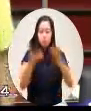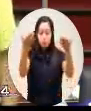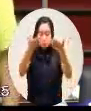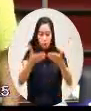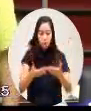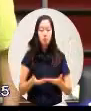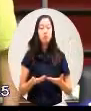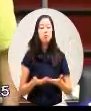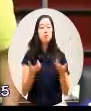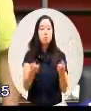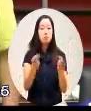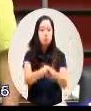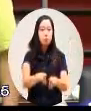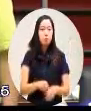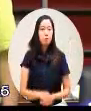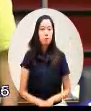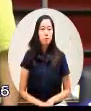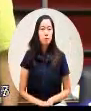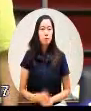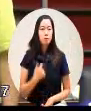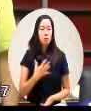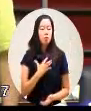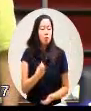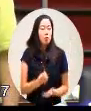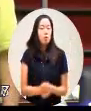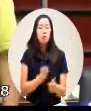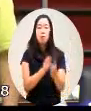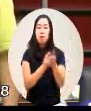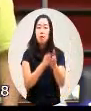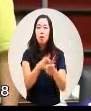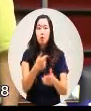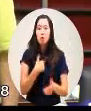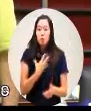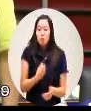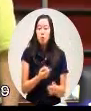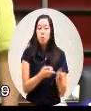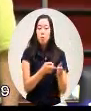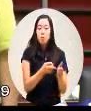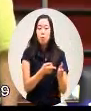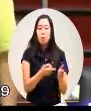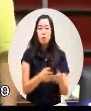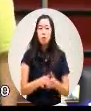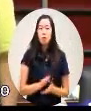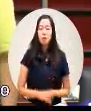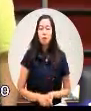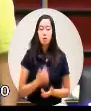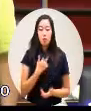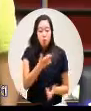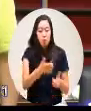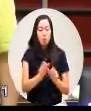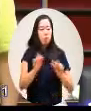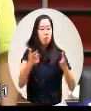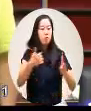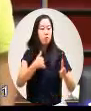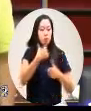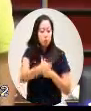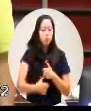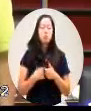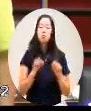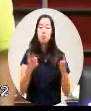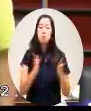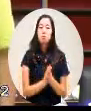验。哦，我无咧惊伊啦。我若怕他，我就不是红平佬啦。我若因为